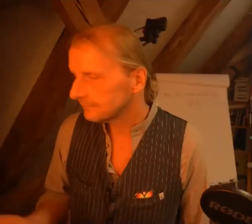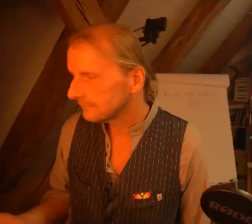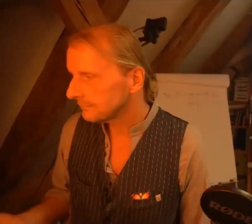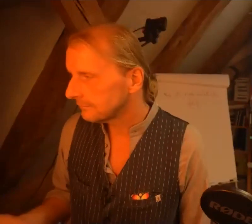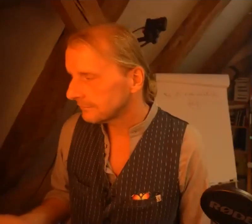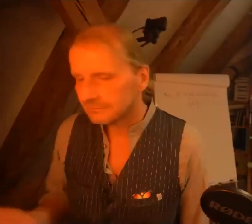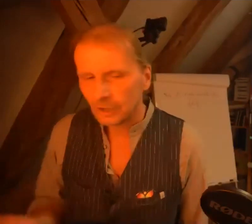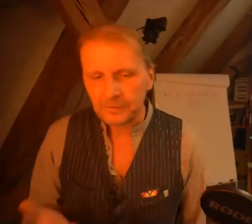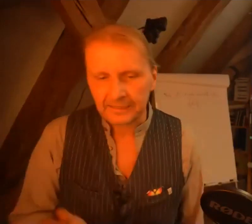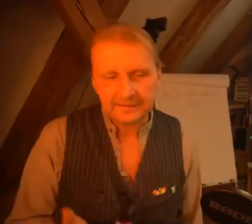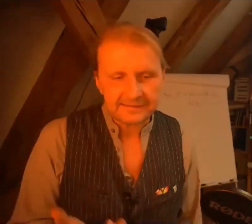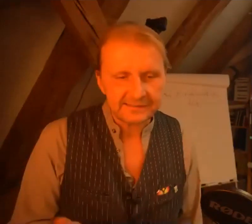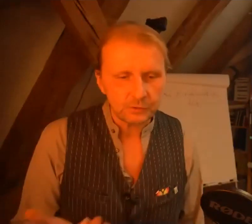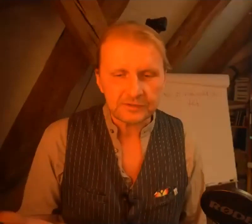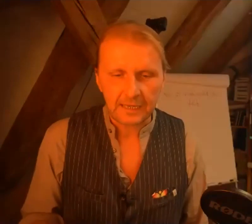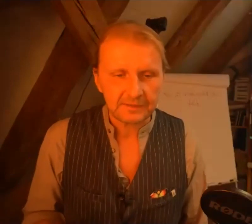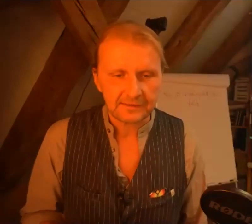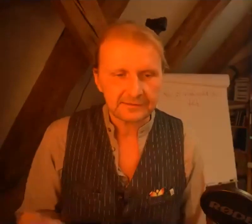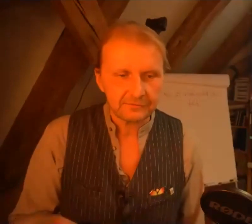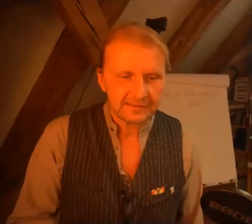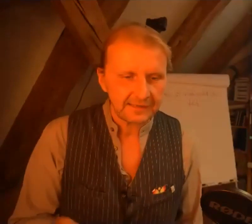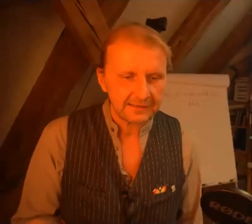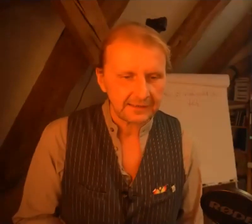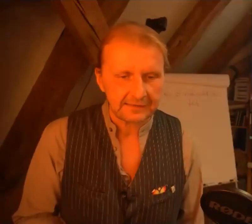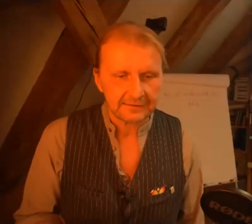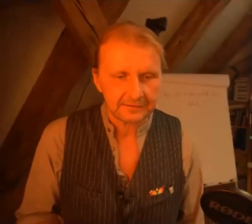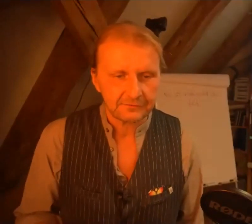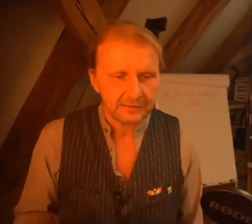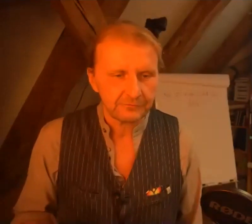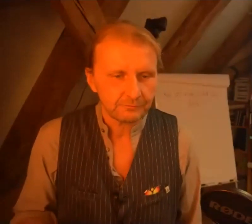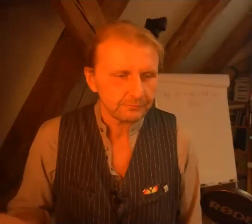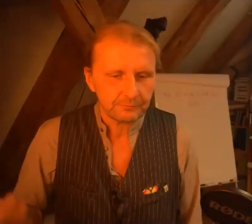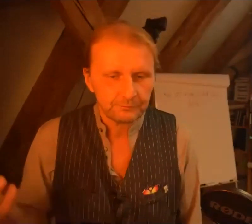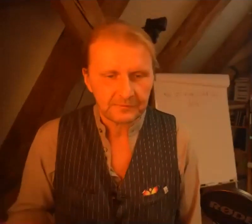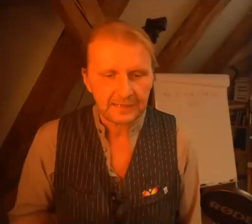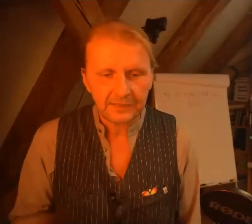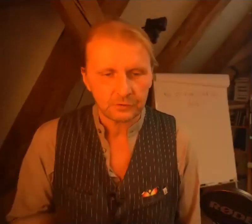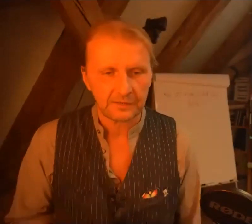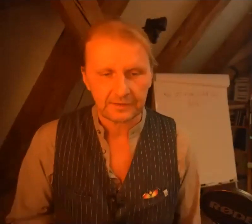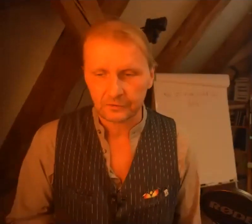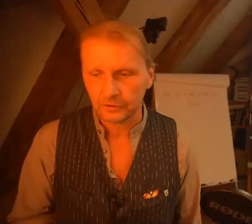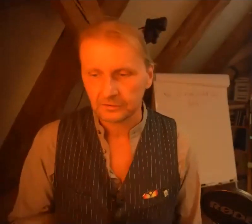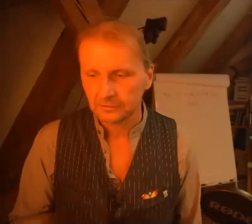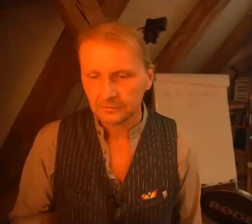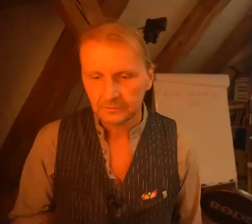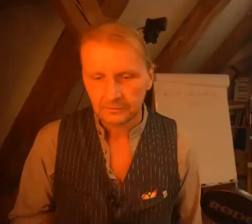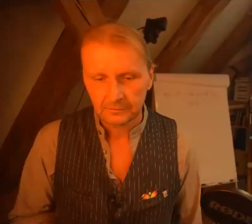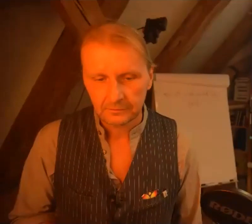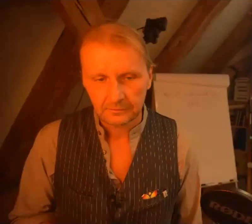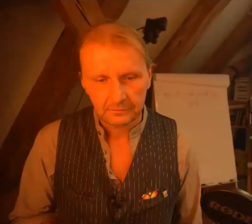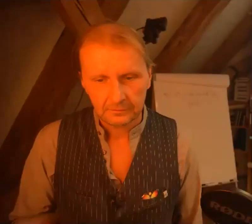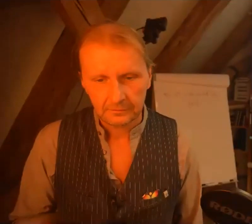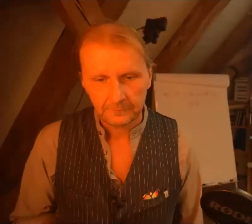ich glaube gar nicht, dass er so dämlich ist, wie seine Rede irgendwie den Eindruck erwecken könnte.